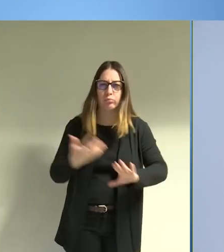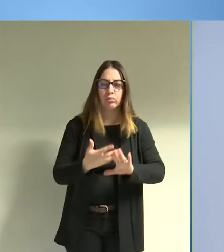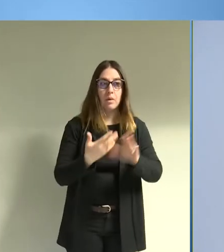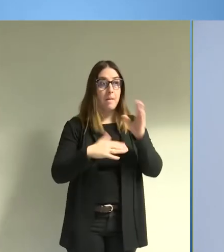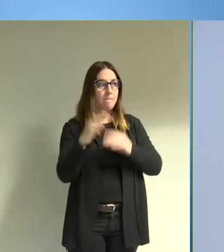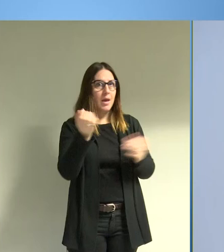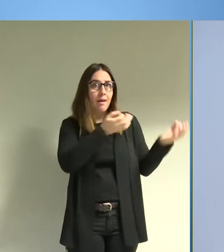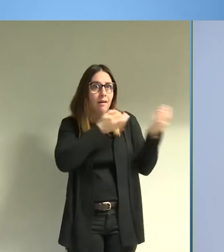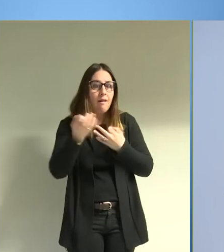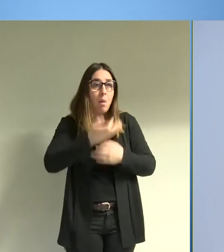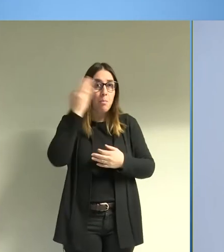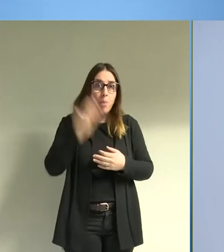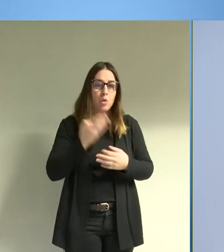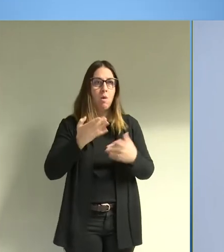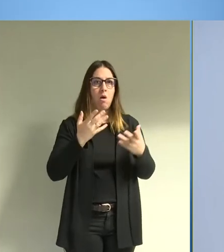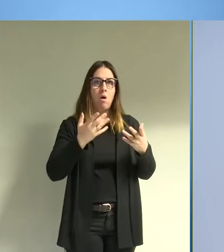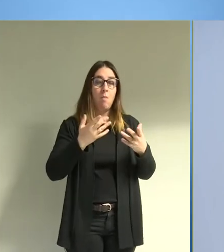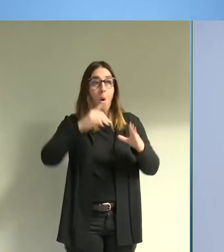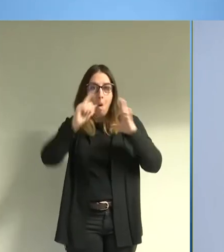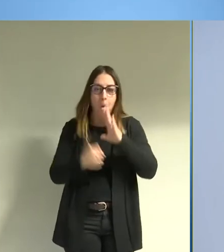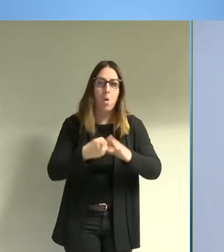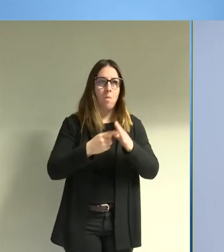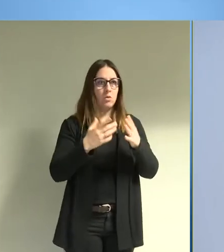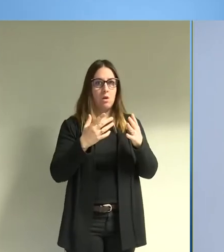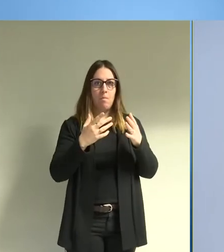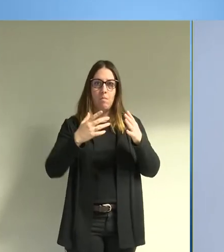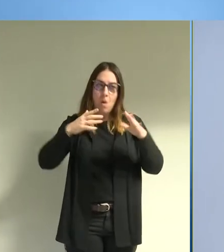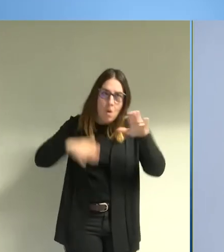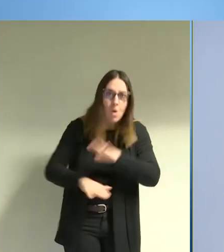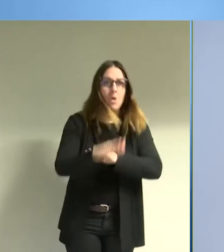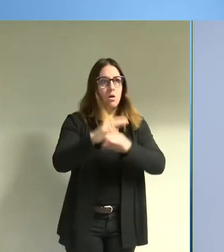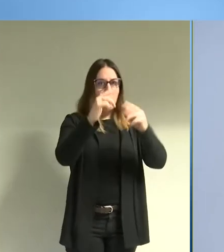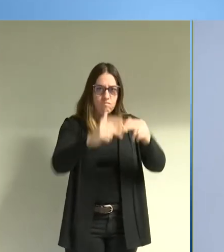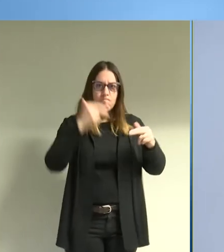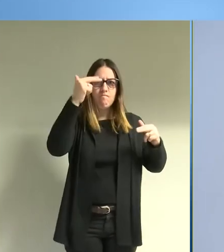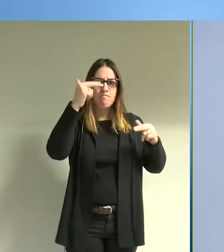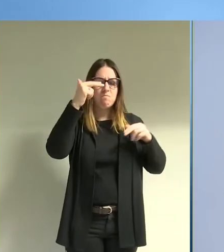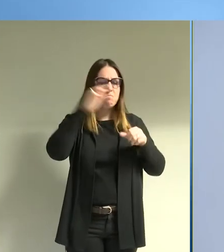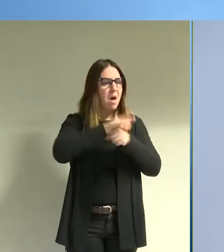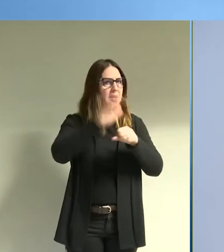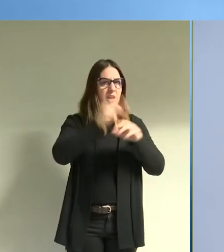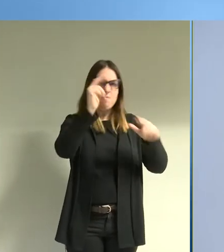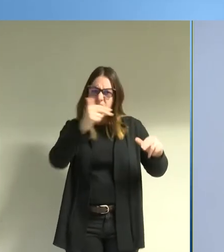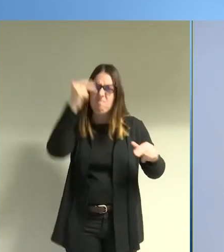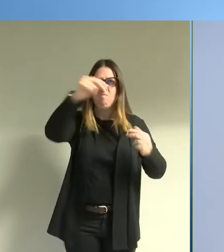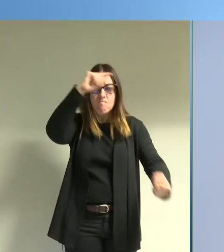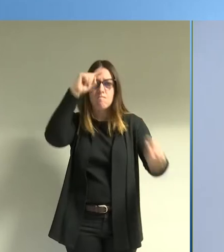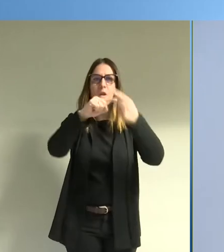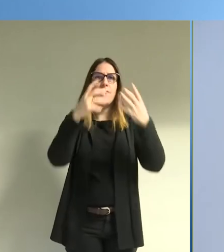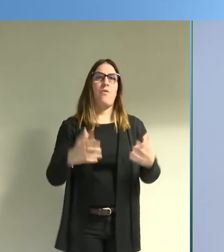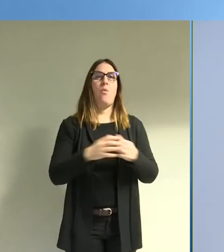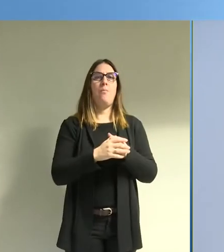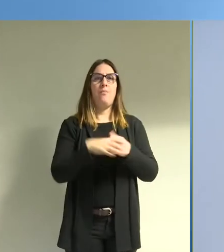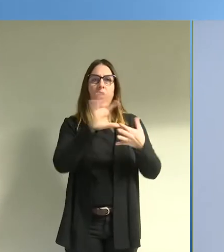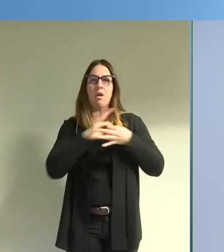besoin de reprendre du souffle pour monter notre niveau d'ambition nous le savons nos plans locaux d'urbanisme intercommunaux